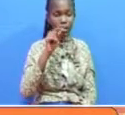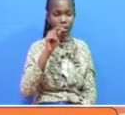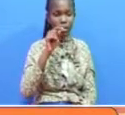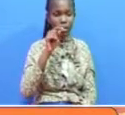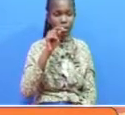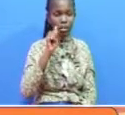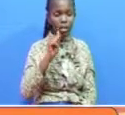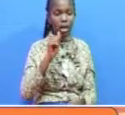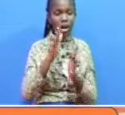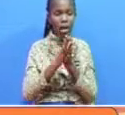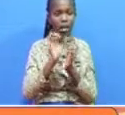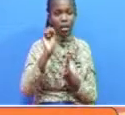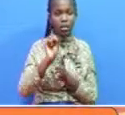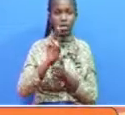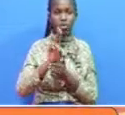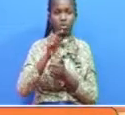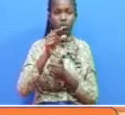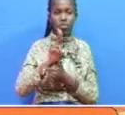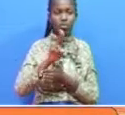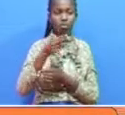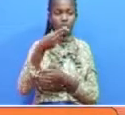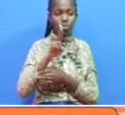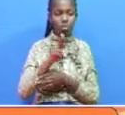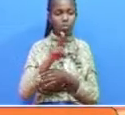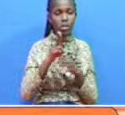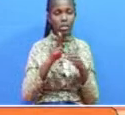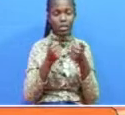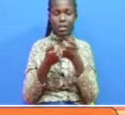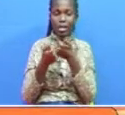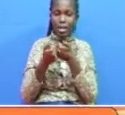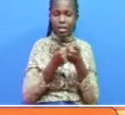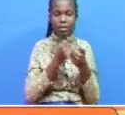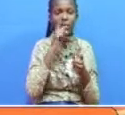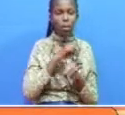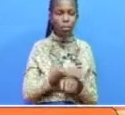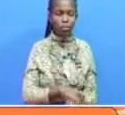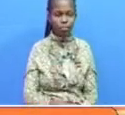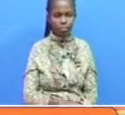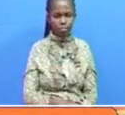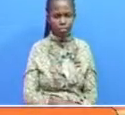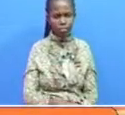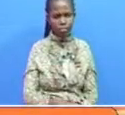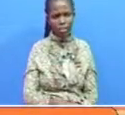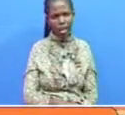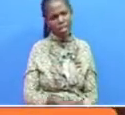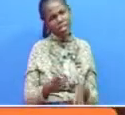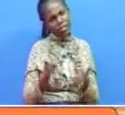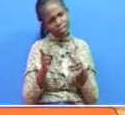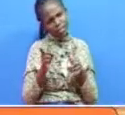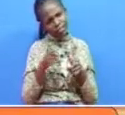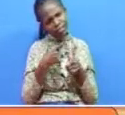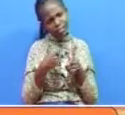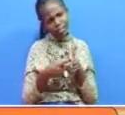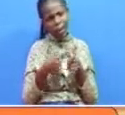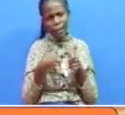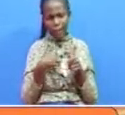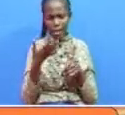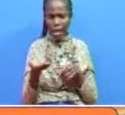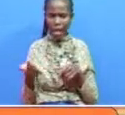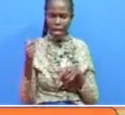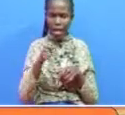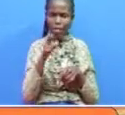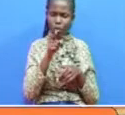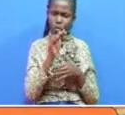madhina aonde ni madhela. na indi no kabani